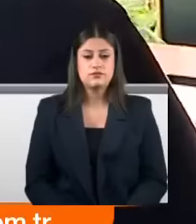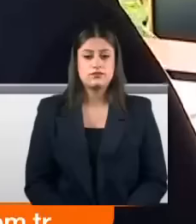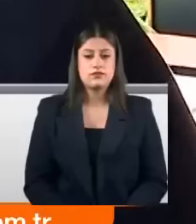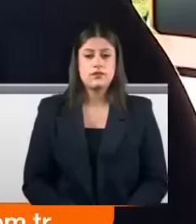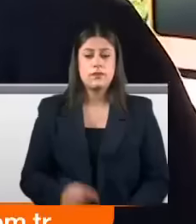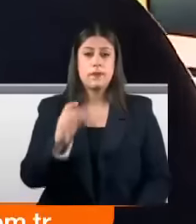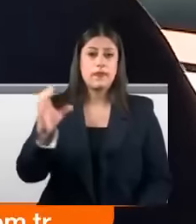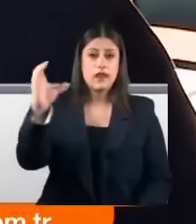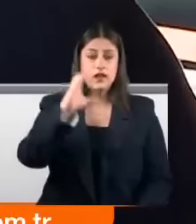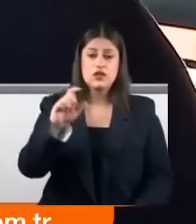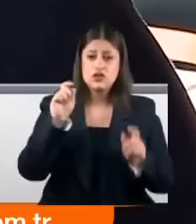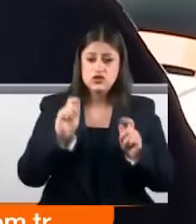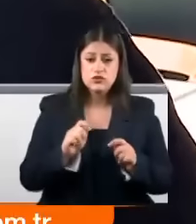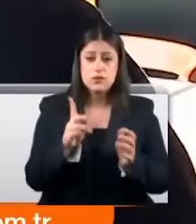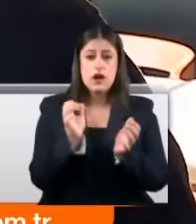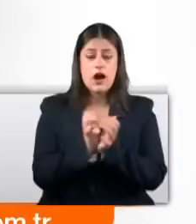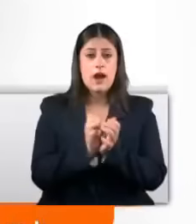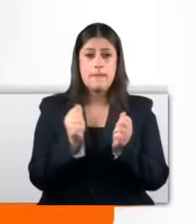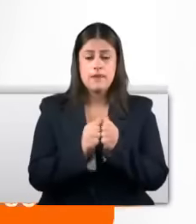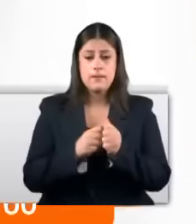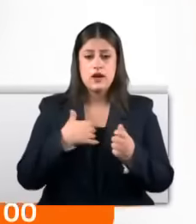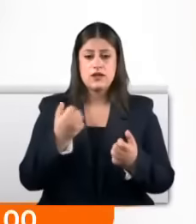Balkanlar turu yapacaktık. Biz kendi ailemizle beraber aracımızla.